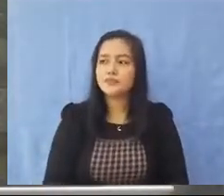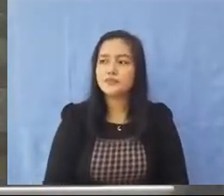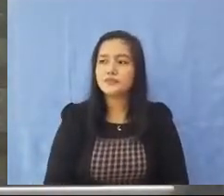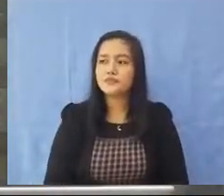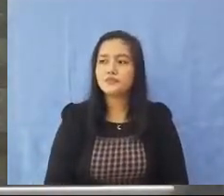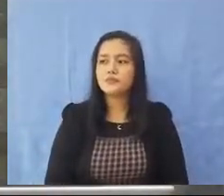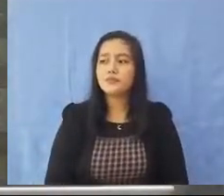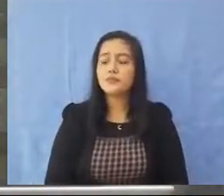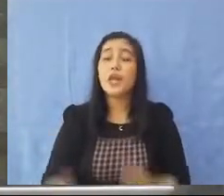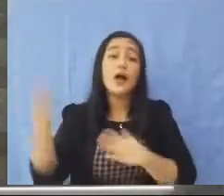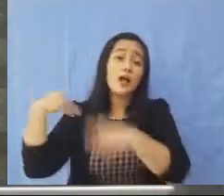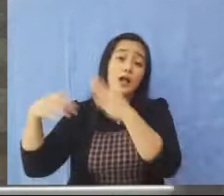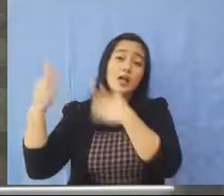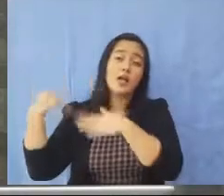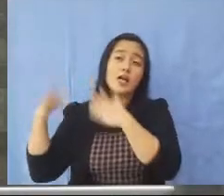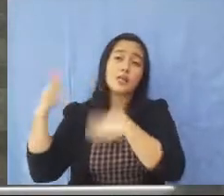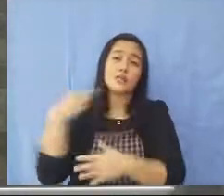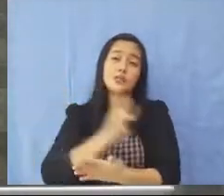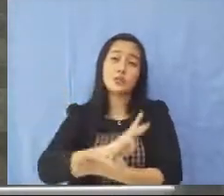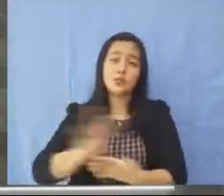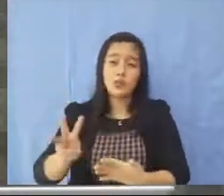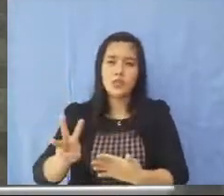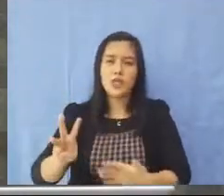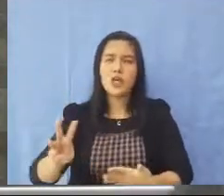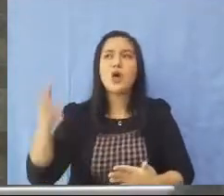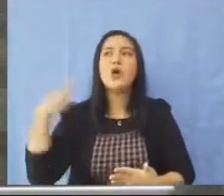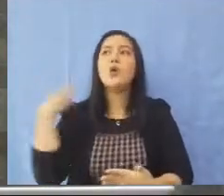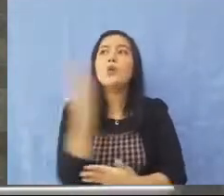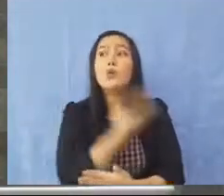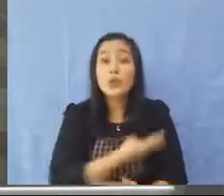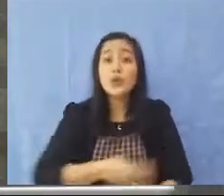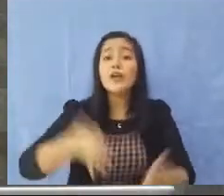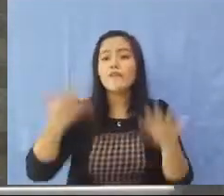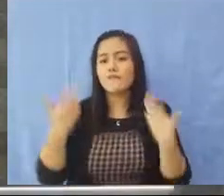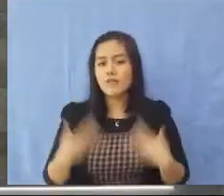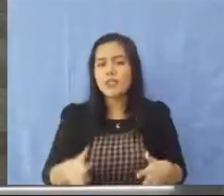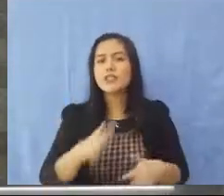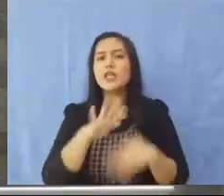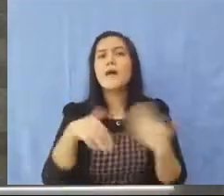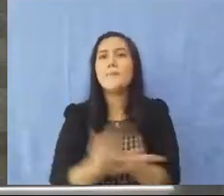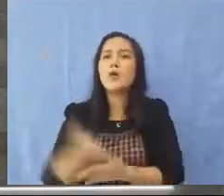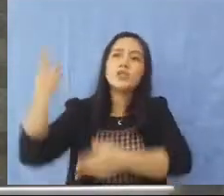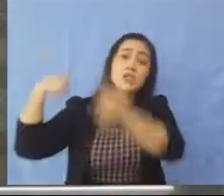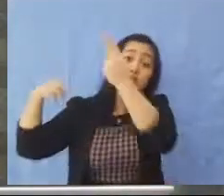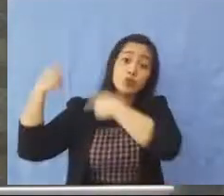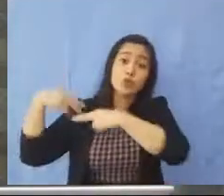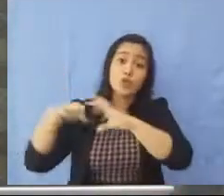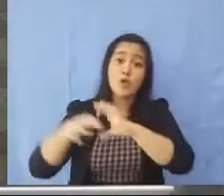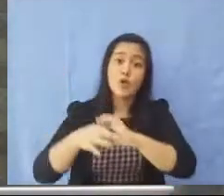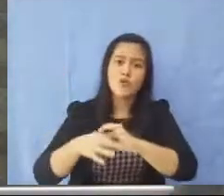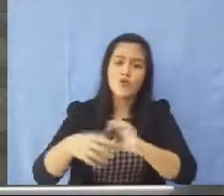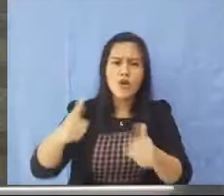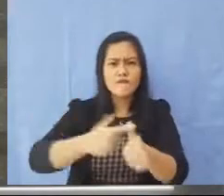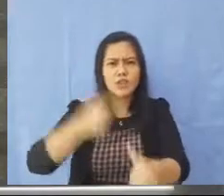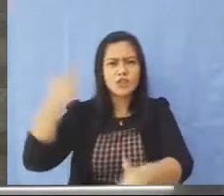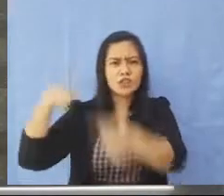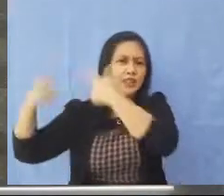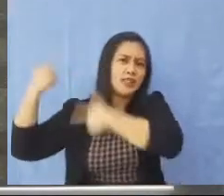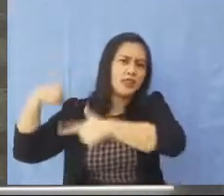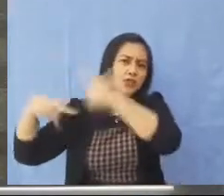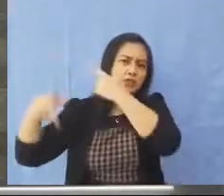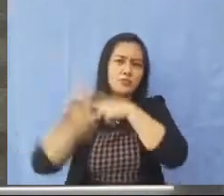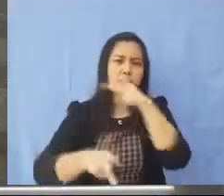yung sa inyo yung sa controversy na dapat ninyo pong malaman. Now, tuloy po tayo sa third part na po ng Book of